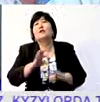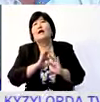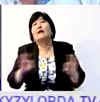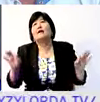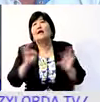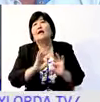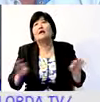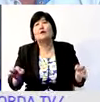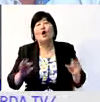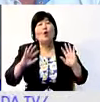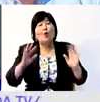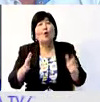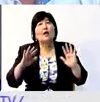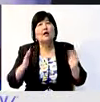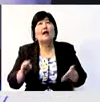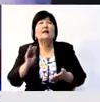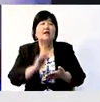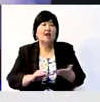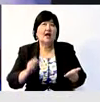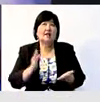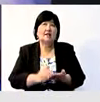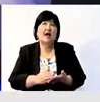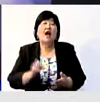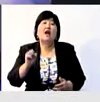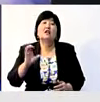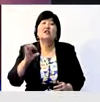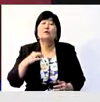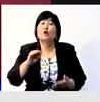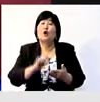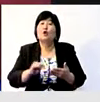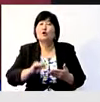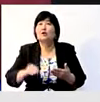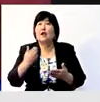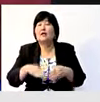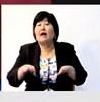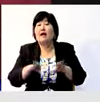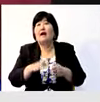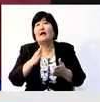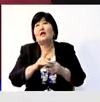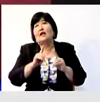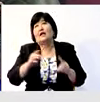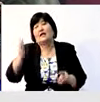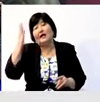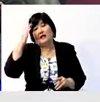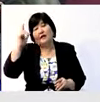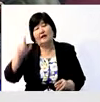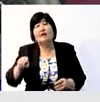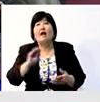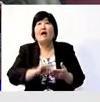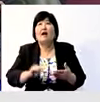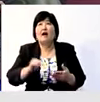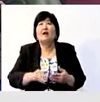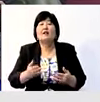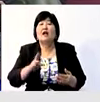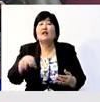керемет-керемет оқиғалар жазылған. Айжарық Сәдібекұлы журналистика мен жазушылықта қатар алып жүрген ерекше талант иесі. Қаламгердің